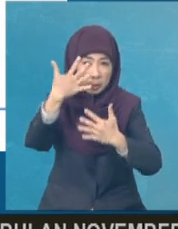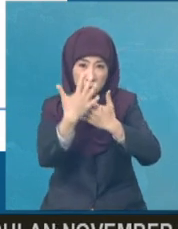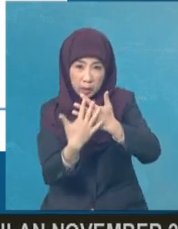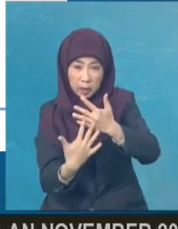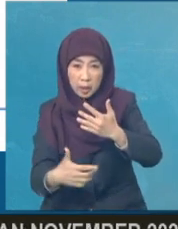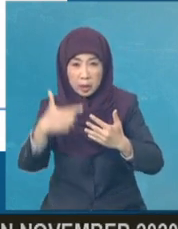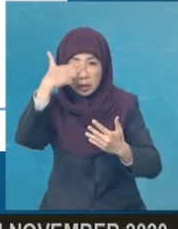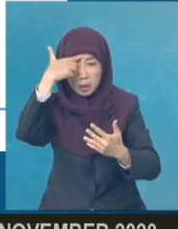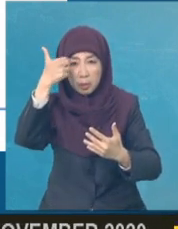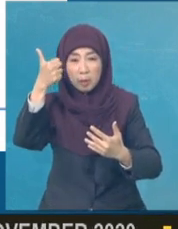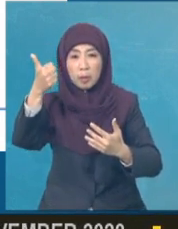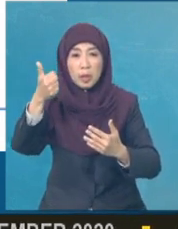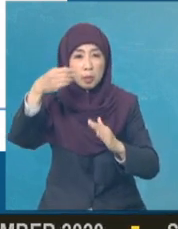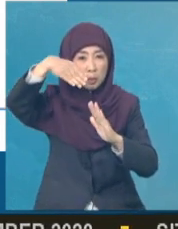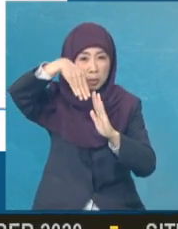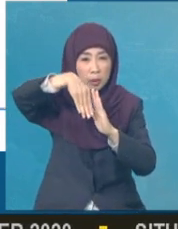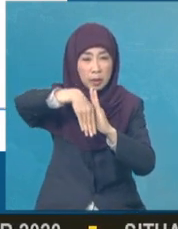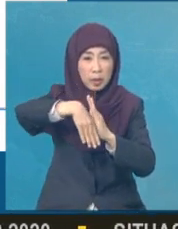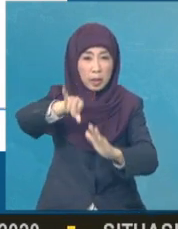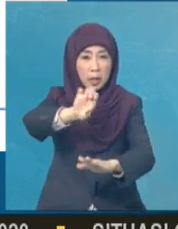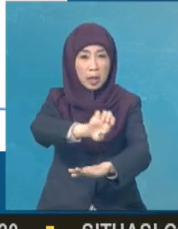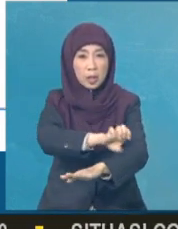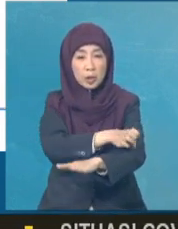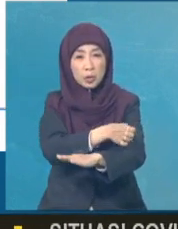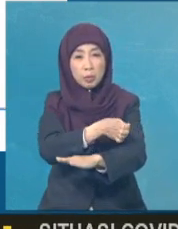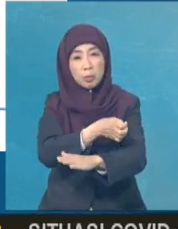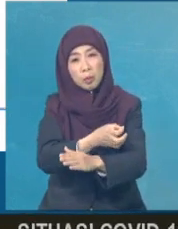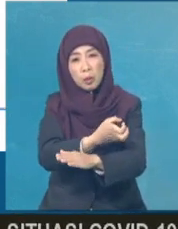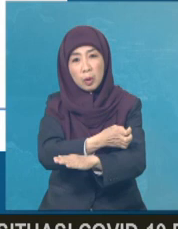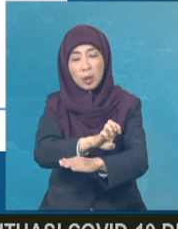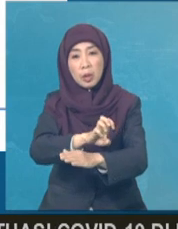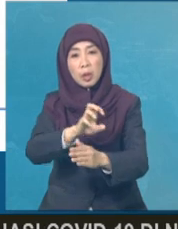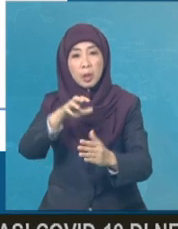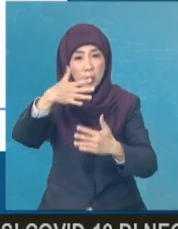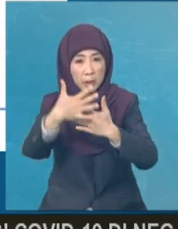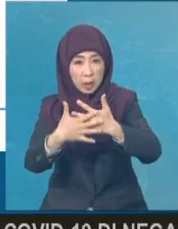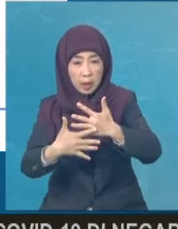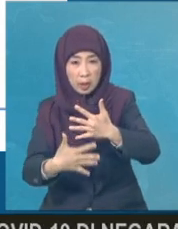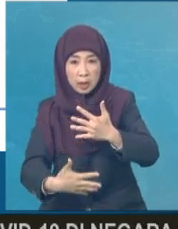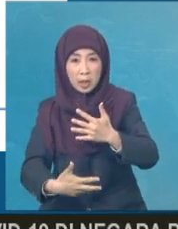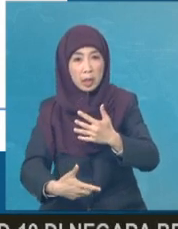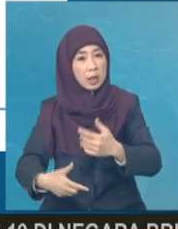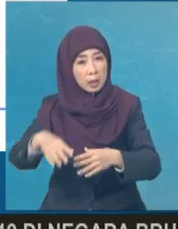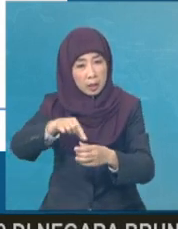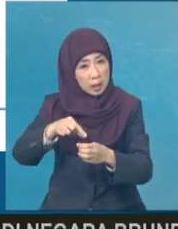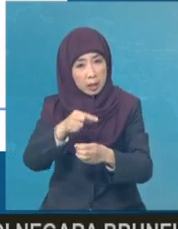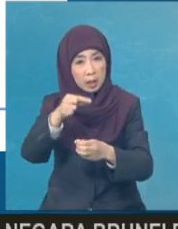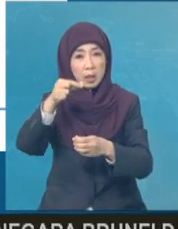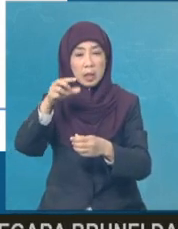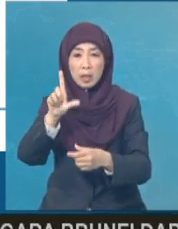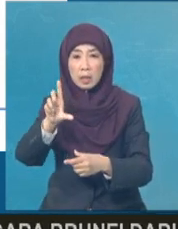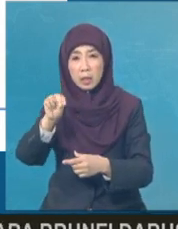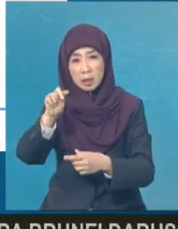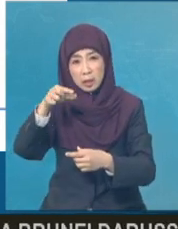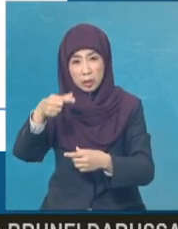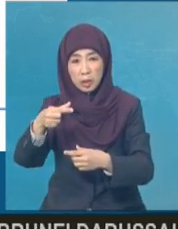kalian adalah disebabkan oleh penurunan ekspor minyak mentah dan penurunan gas cair asli LNG penurunan